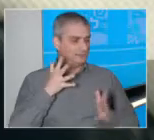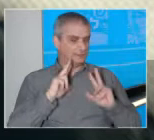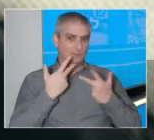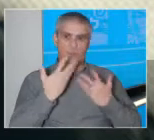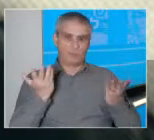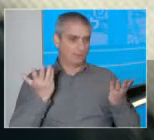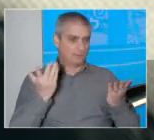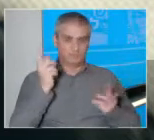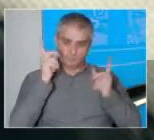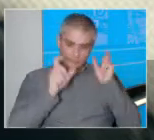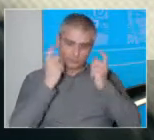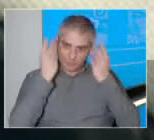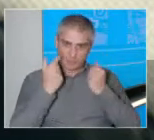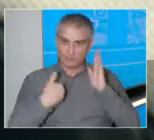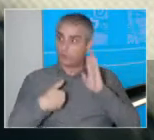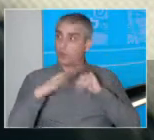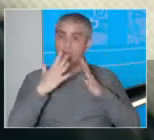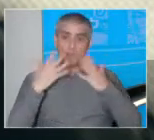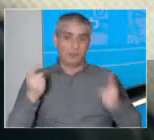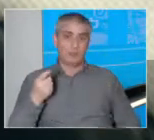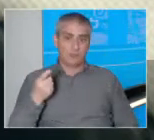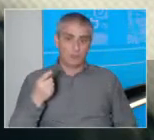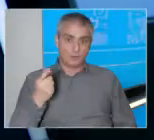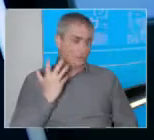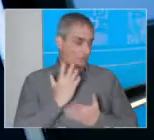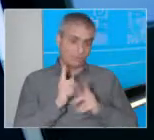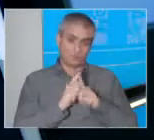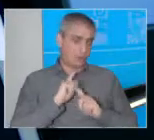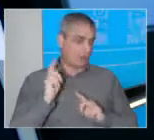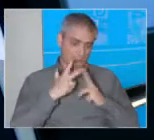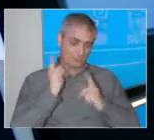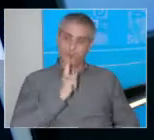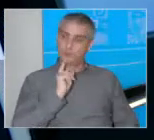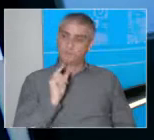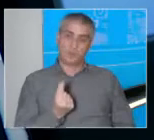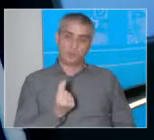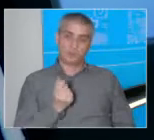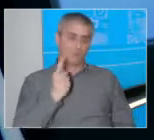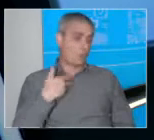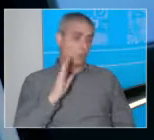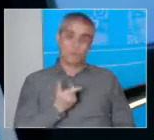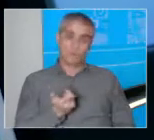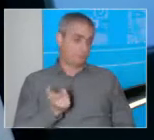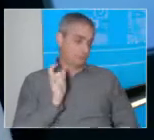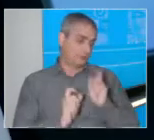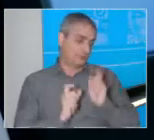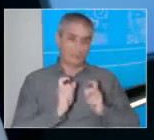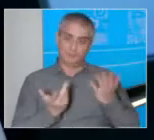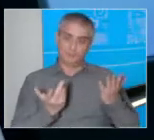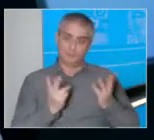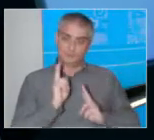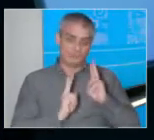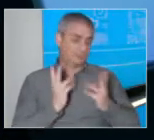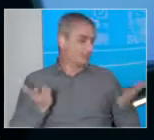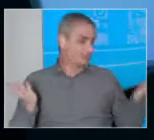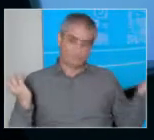הבחנה, האזרחים החרדים, הם רובם הגדול, כמו כל ציבור, יש גם מיעוט, כן? אבל רובם הגדול, אזרחים